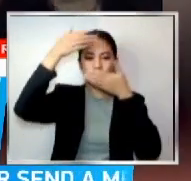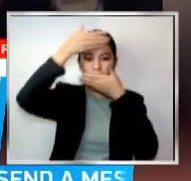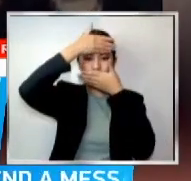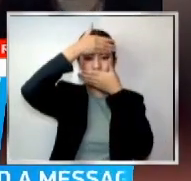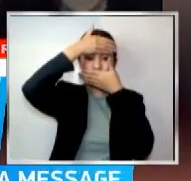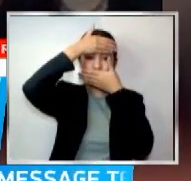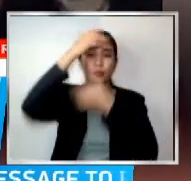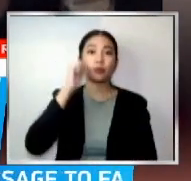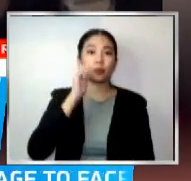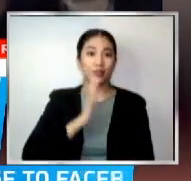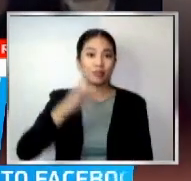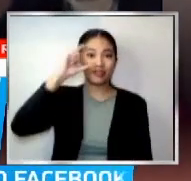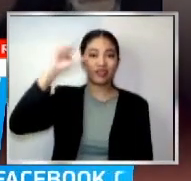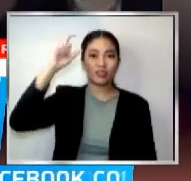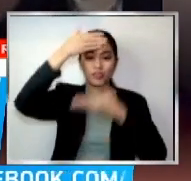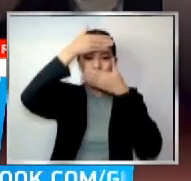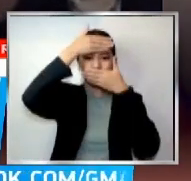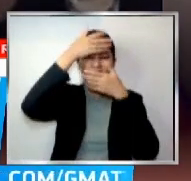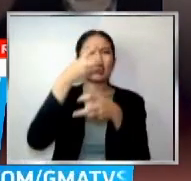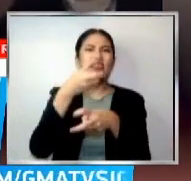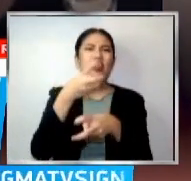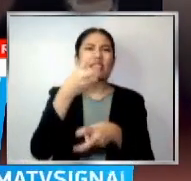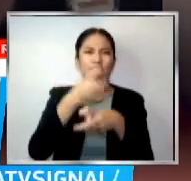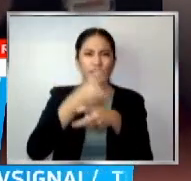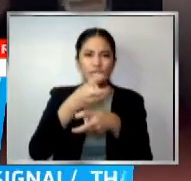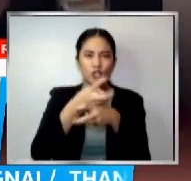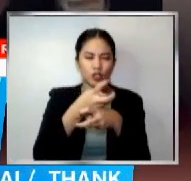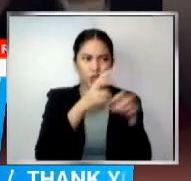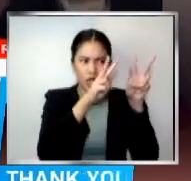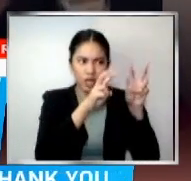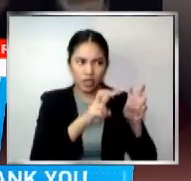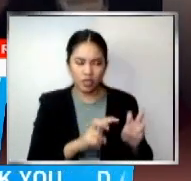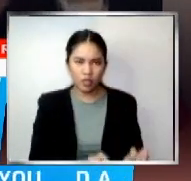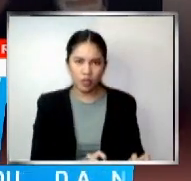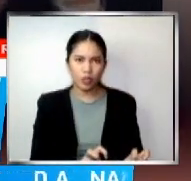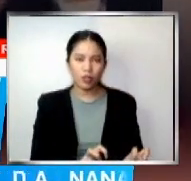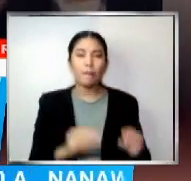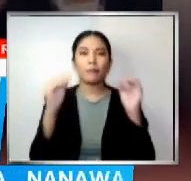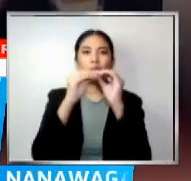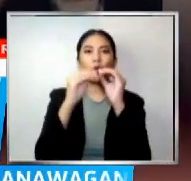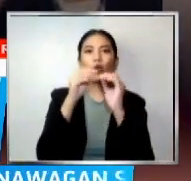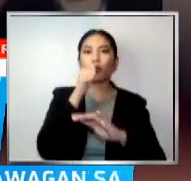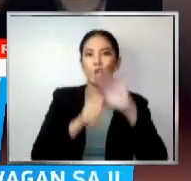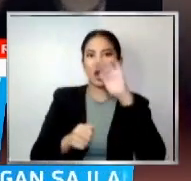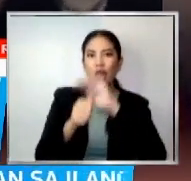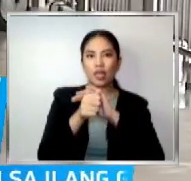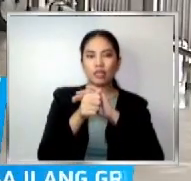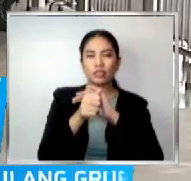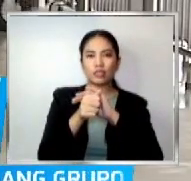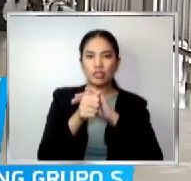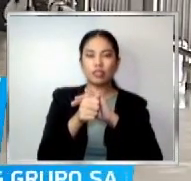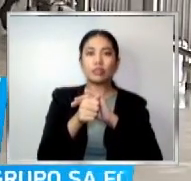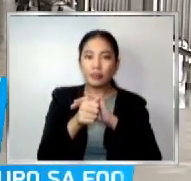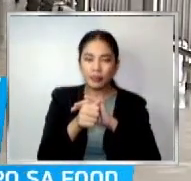mga mukha nila. So it adds a layer of camouflage po. Mas madali po silang matraffic, mas prone po sila sa trafficking.